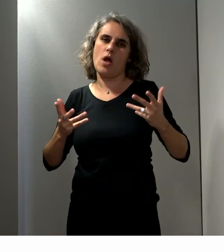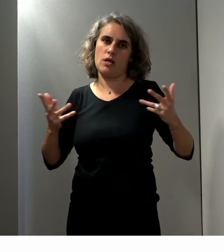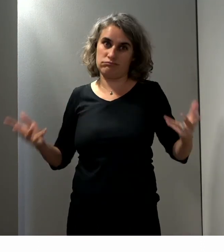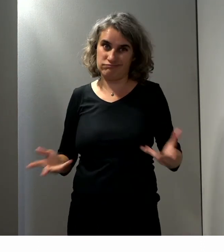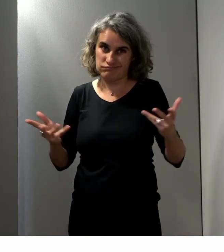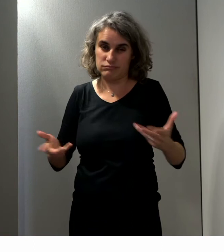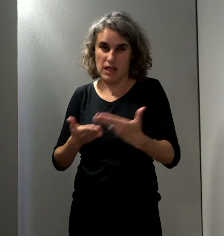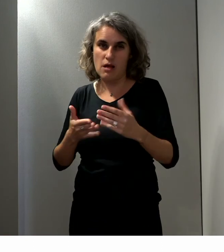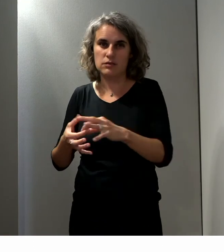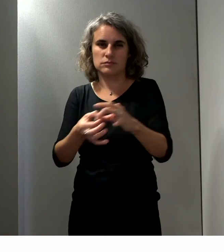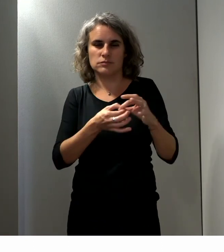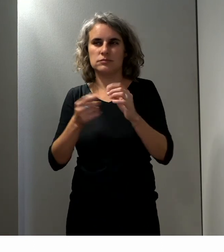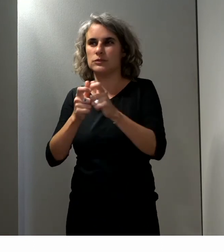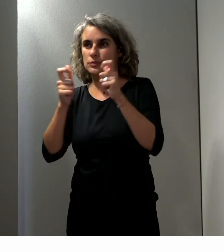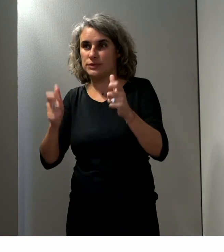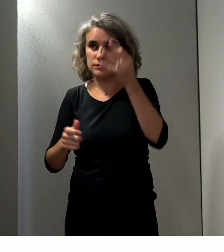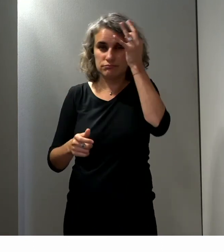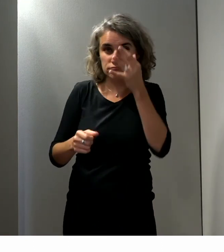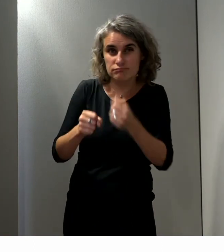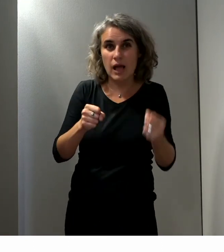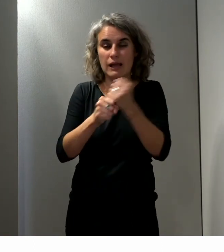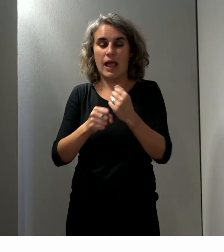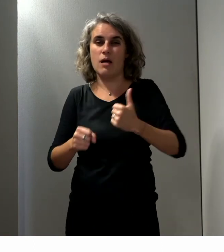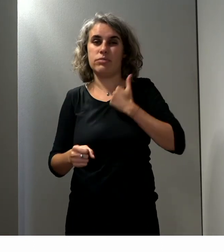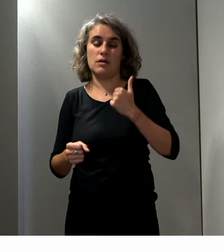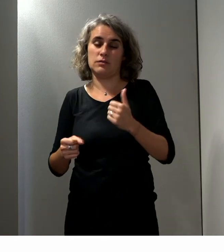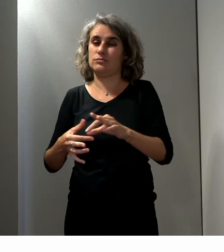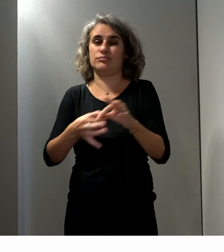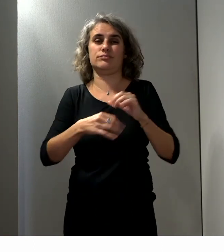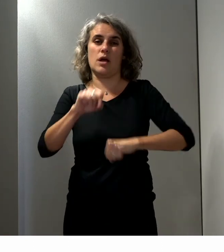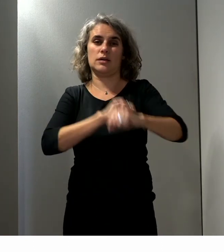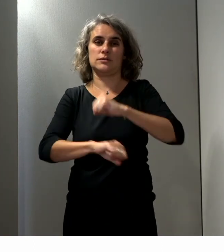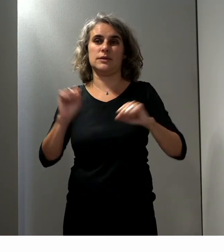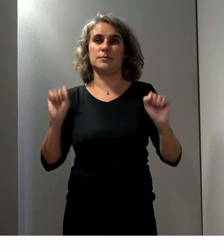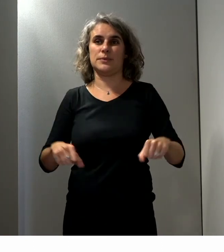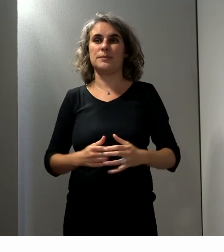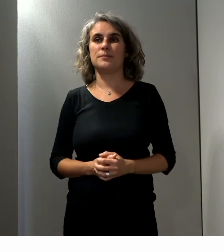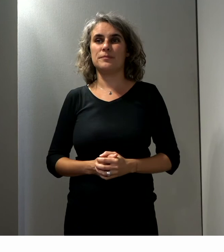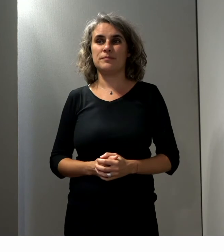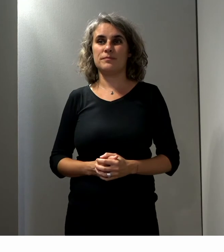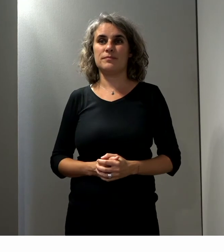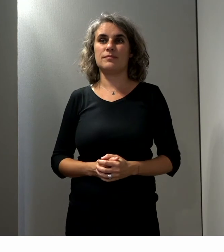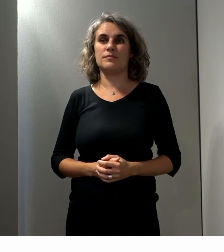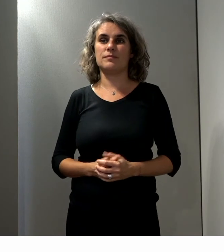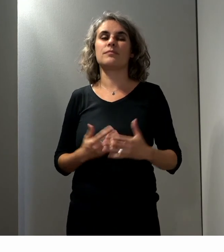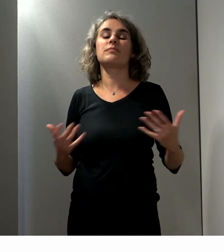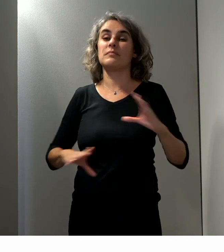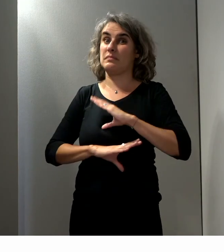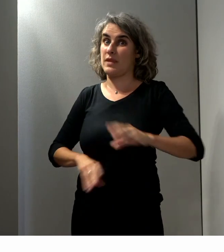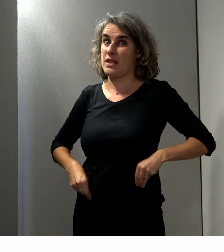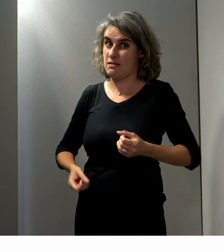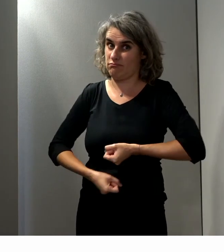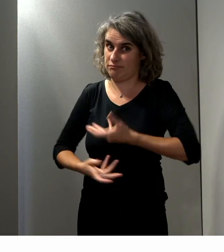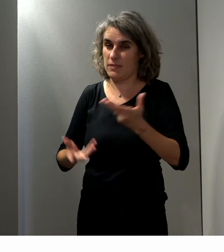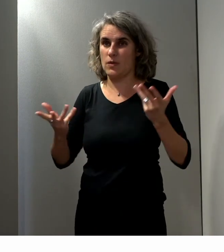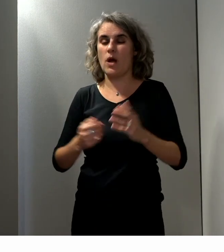l'entrepreneuriat, qu'il y ait une solidarité entre les entrepreneurs aussi qui puissent se mettre en place. Bien, ça tombe dans l'oreille d'une entrepreneur. Un dernier mot. Un dernier mot, juste